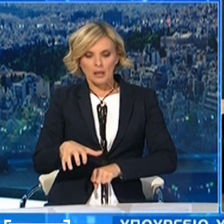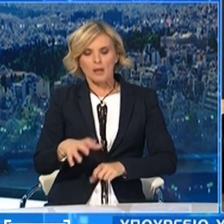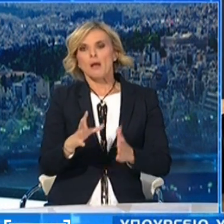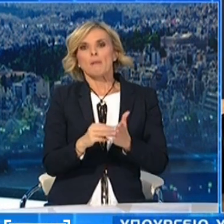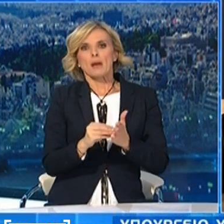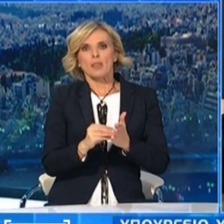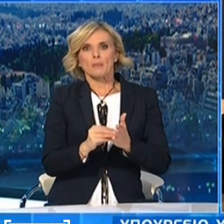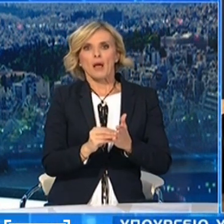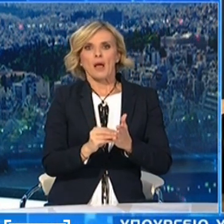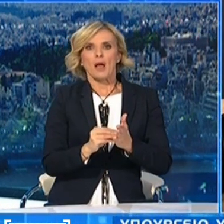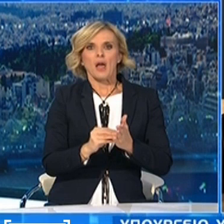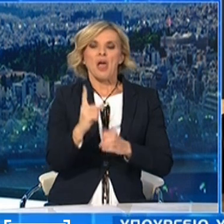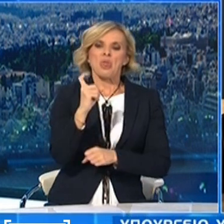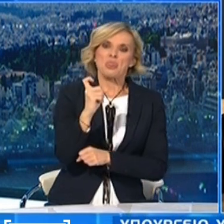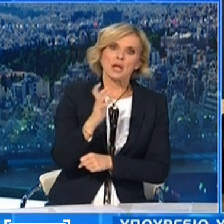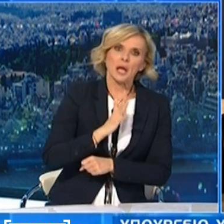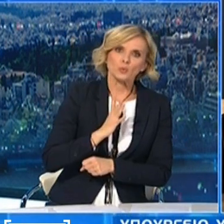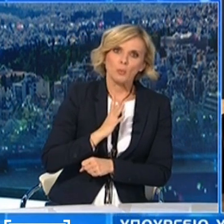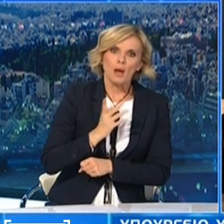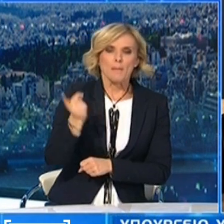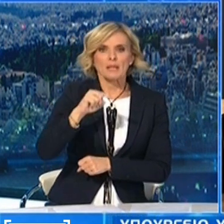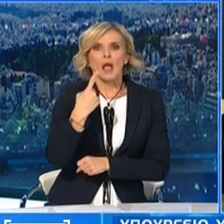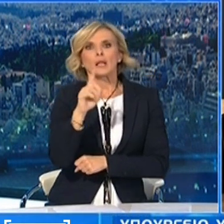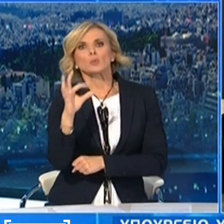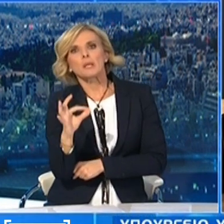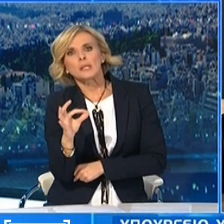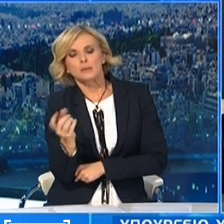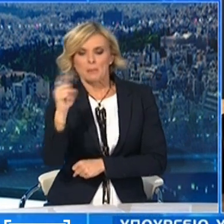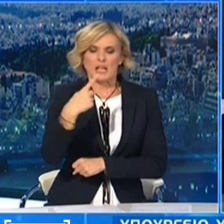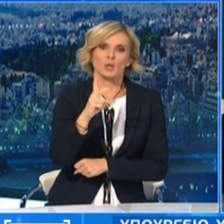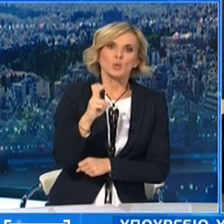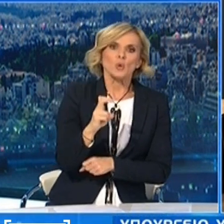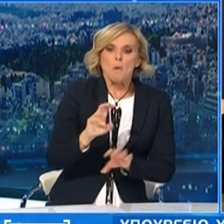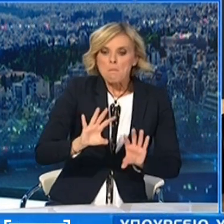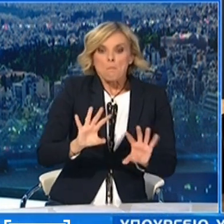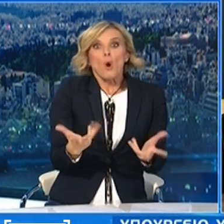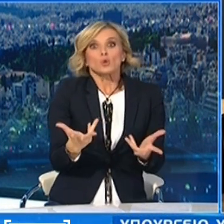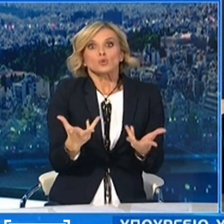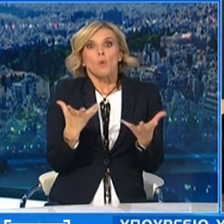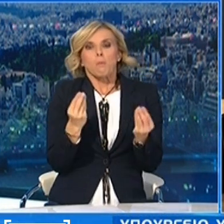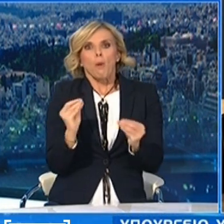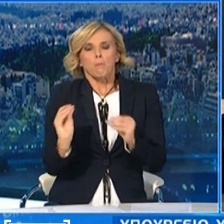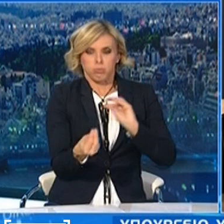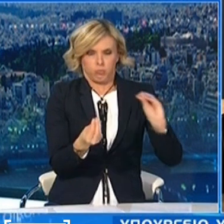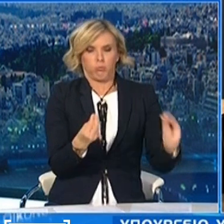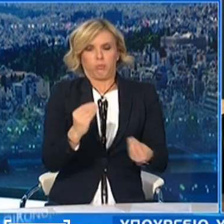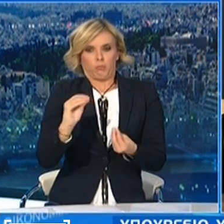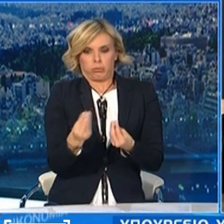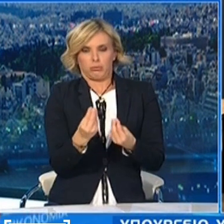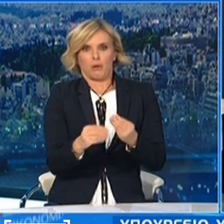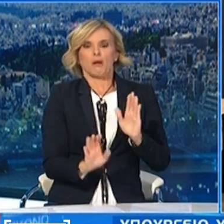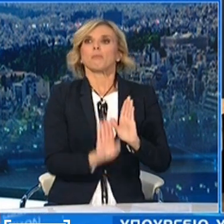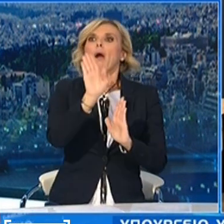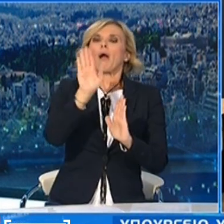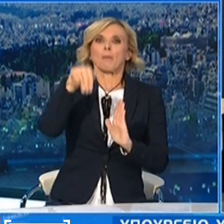τριψήφιο ή από διψήφιο σε τριψήφιο όπως στη Θεσσαλονίκη. Μπορείτε να μας εξηγήσετε πού προκύπτουν, πώς γίνονται αυτές οι